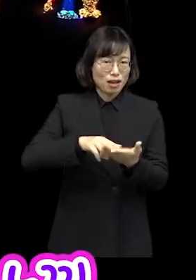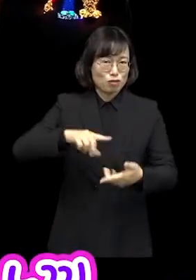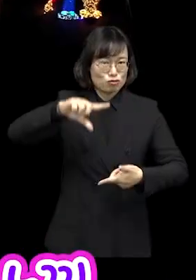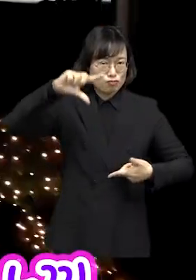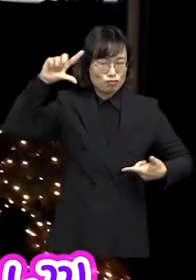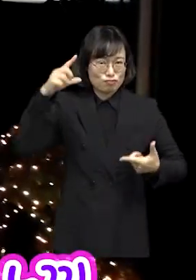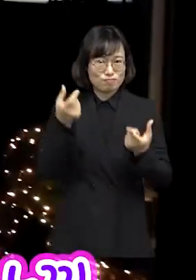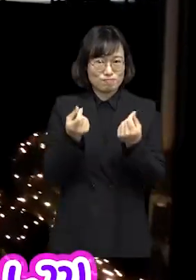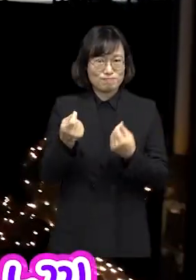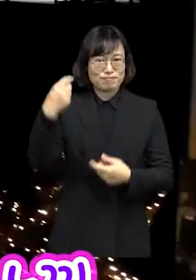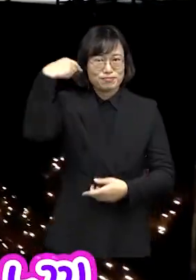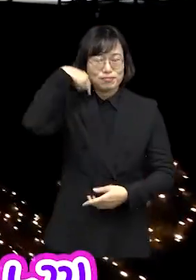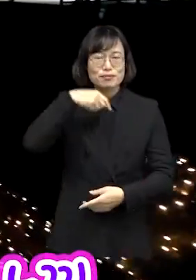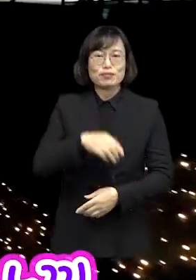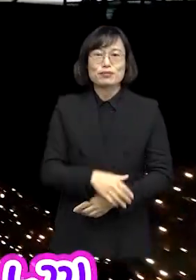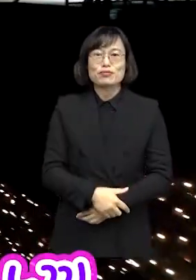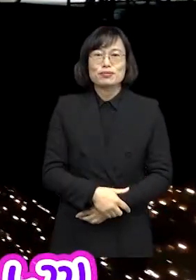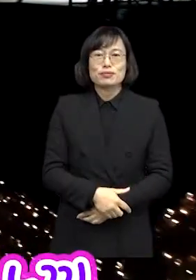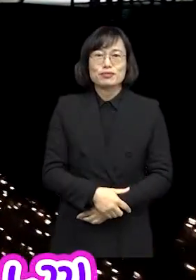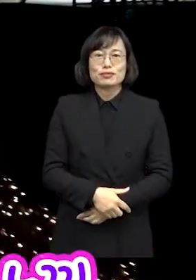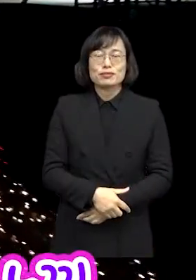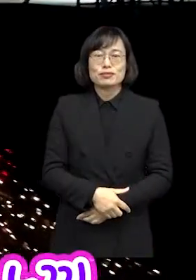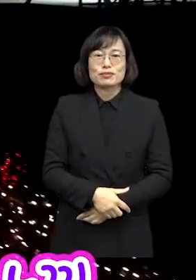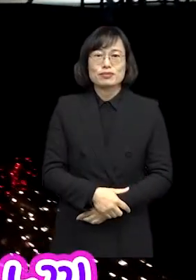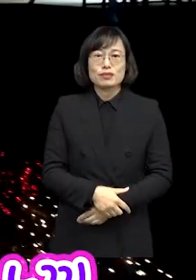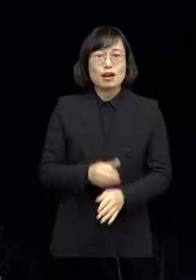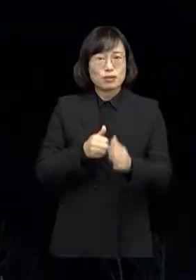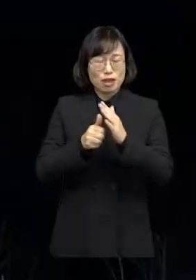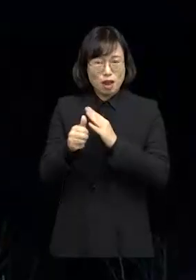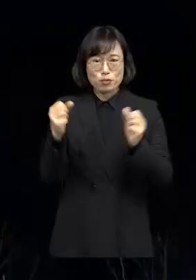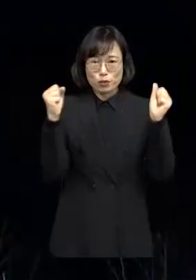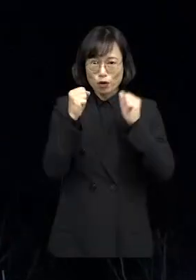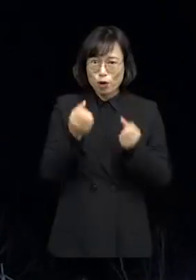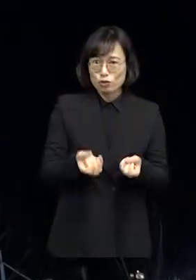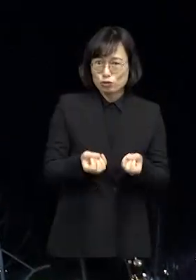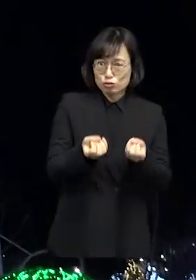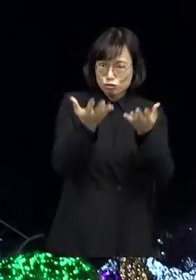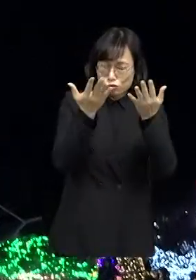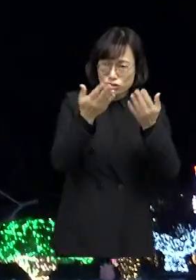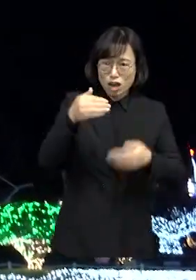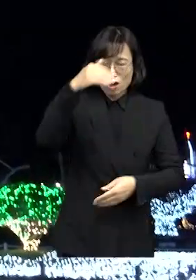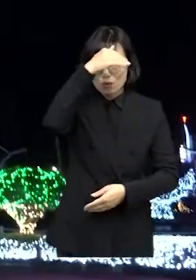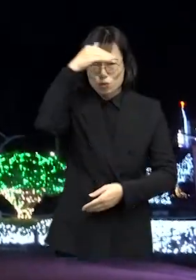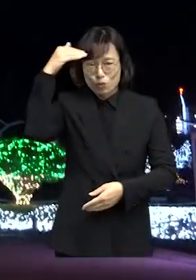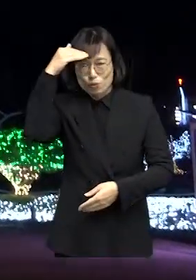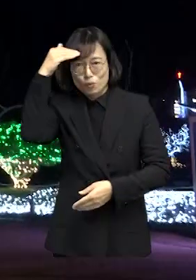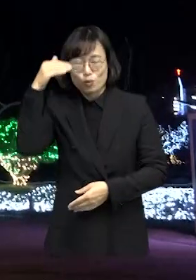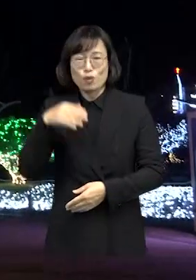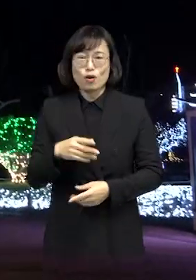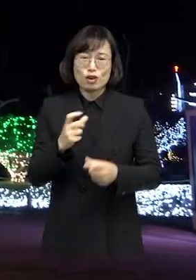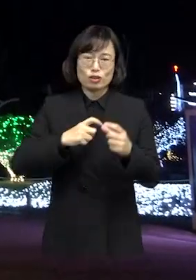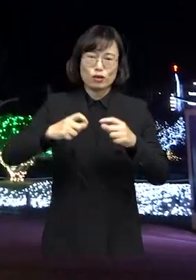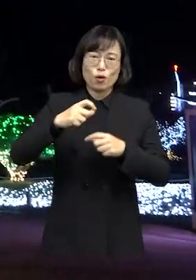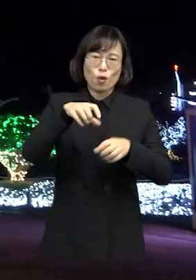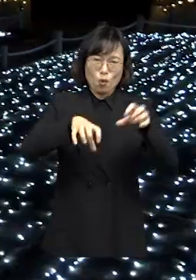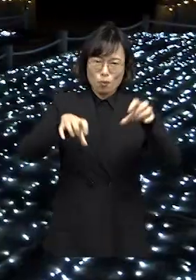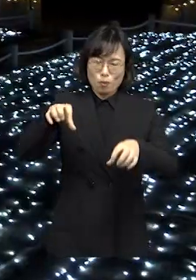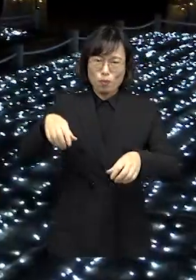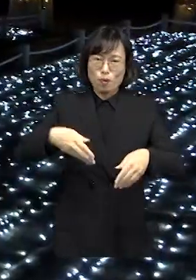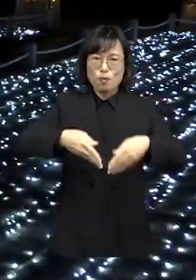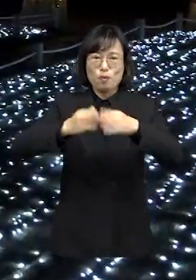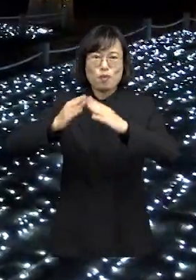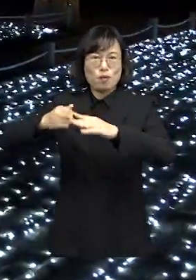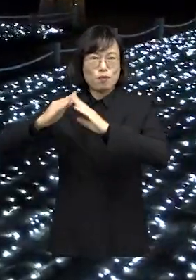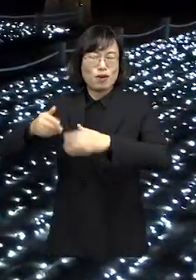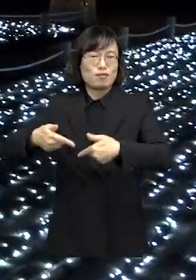마치 동화 속의 주인공이 된 느낌이 들기도 했는데요. 양산의 대표적인 겨울철 볼거리로 자리 잡은 만큼